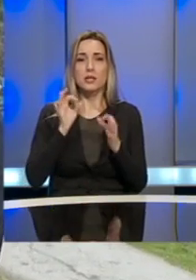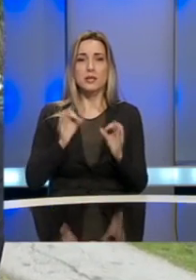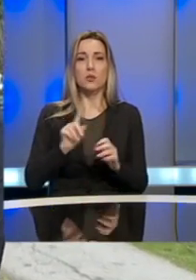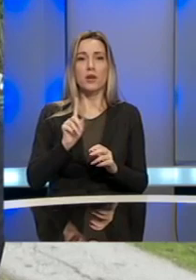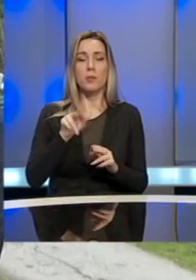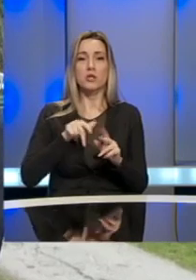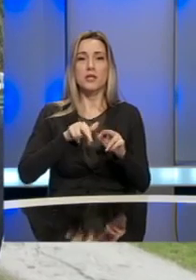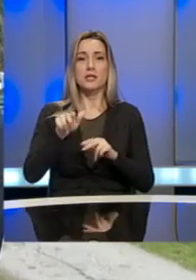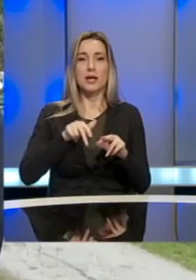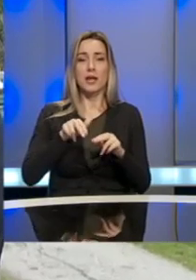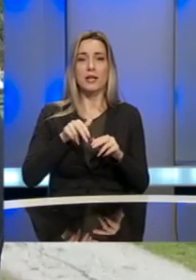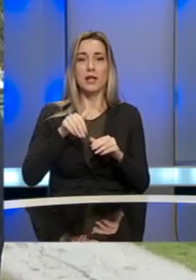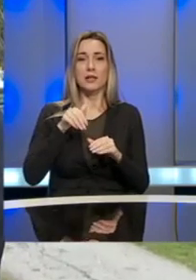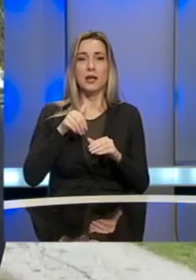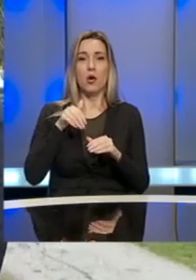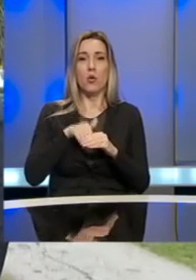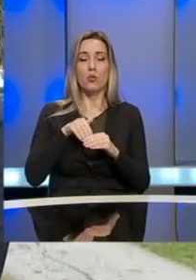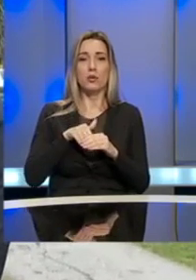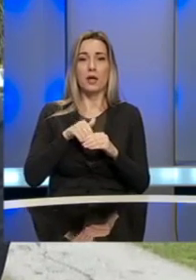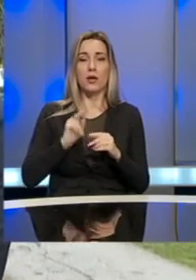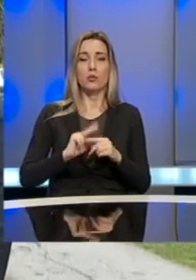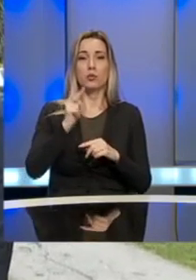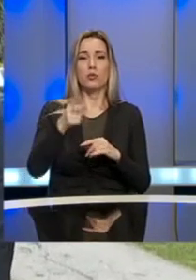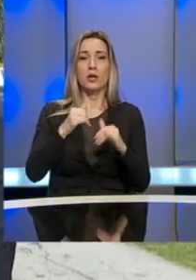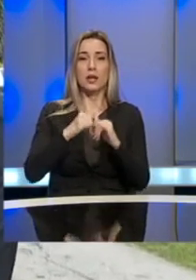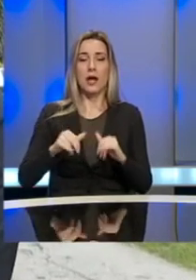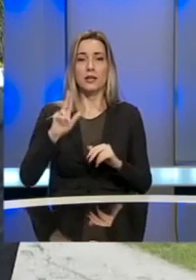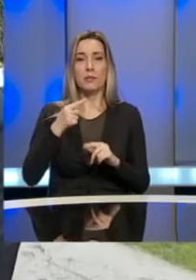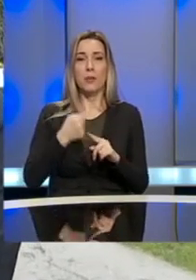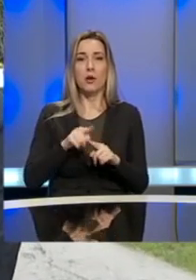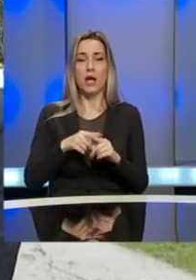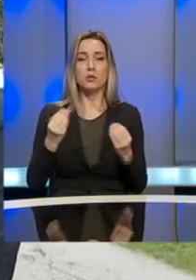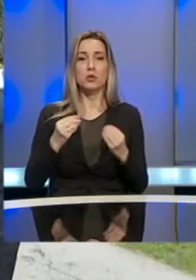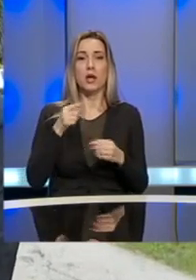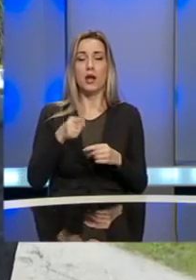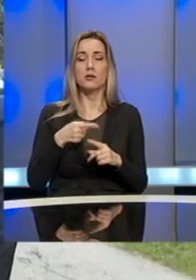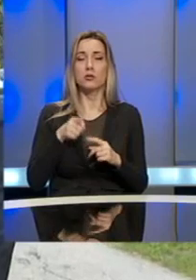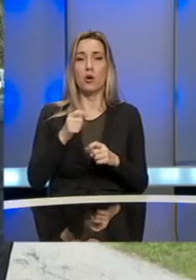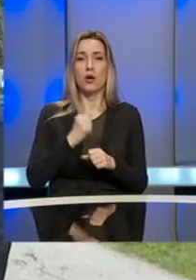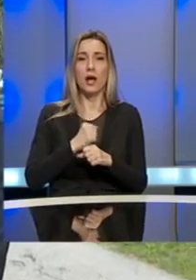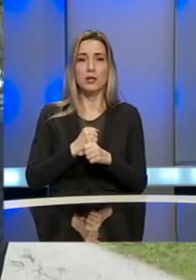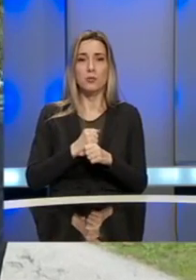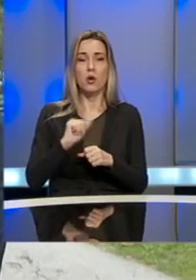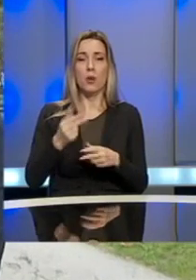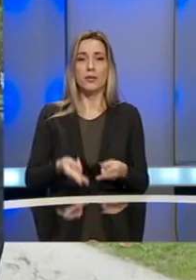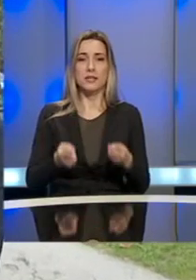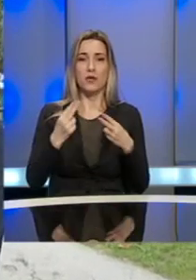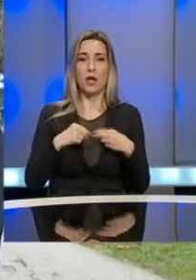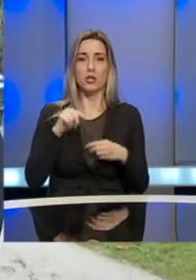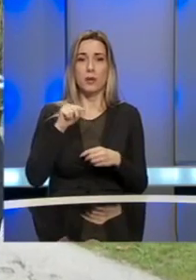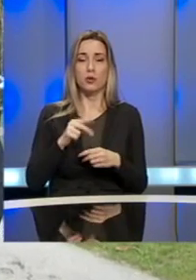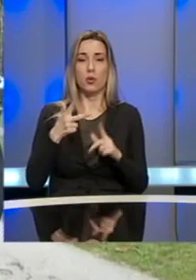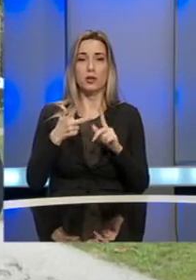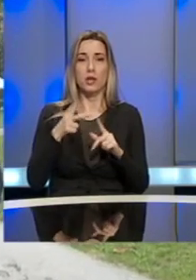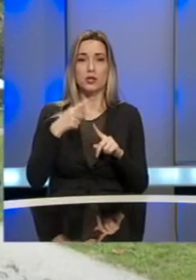se kretati unutar jednog kvarta, a ne iz jednog dijela grada u drugi grad. Imamo razloga zbog čega to radimo i opet se vraćam na to i evo ponavljam, ja mislim,